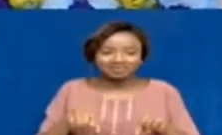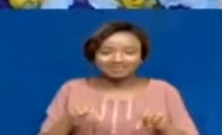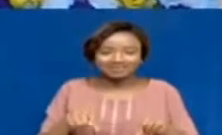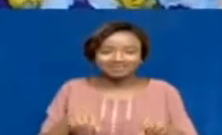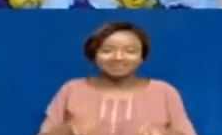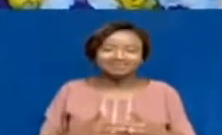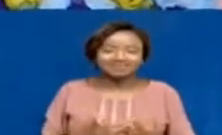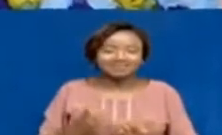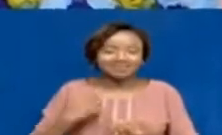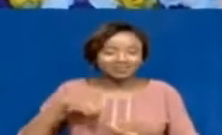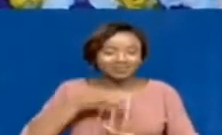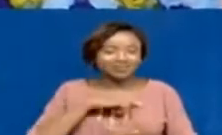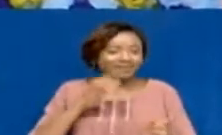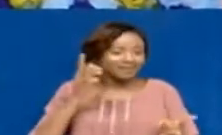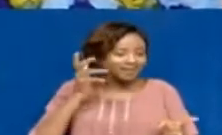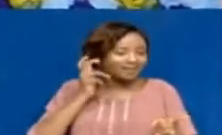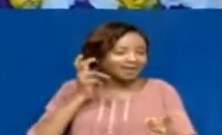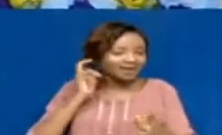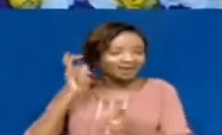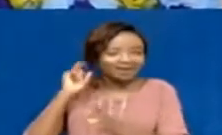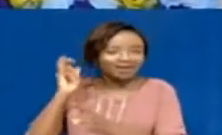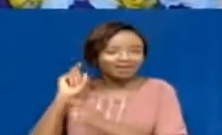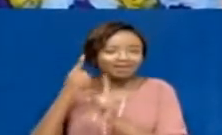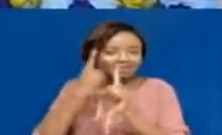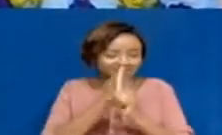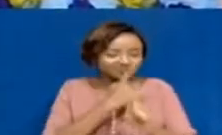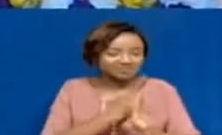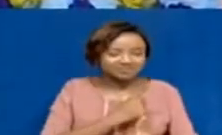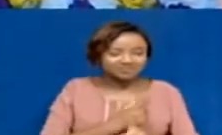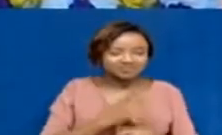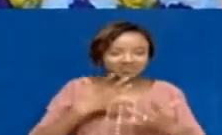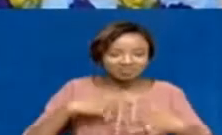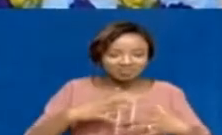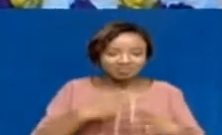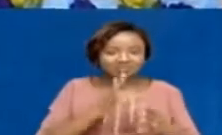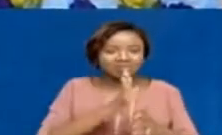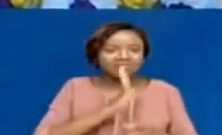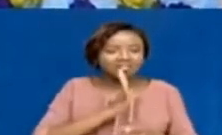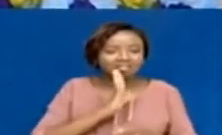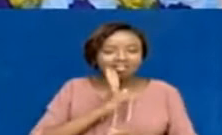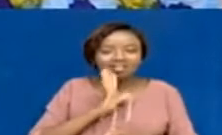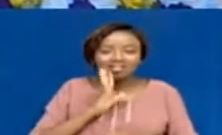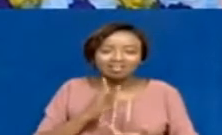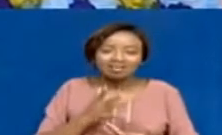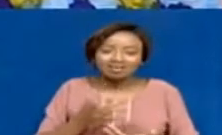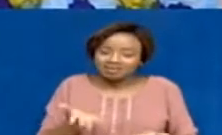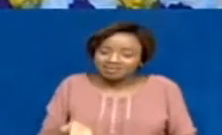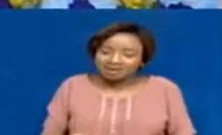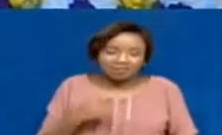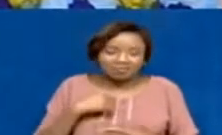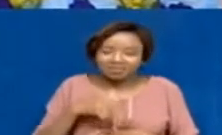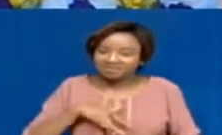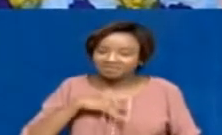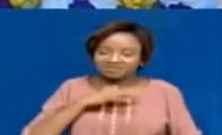yale ambaye tumesikia kutoka baba askofu kwangu mimi amenitoshea.